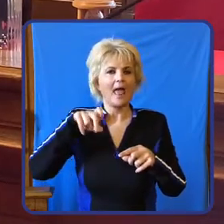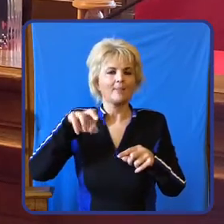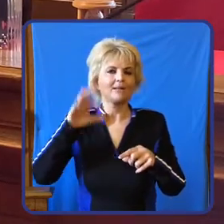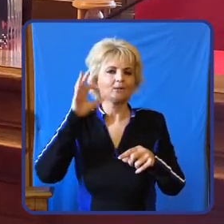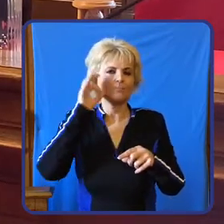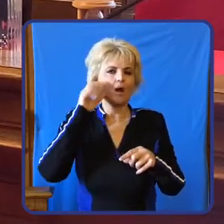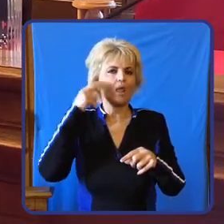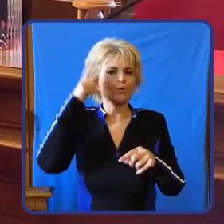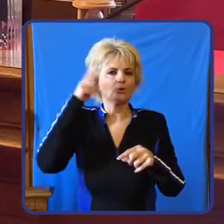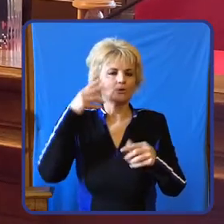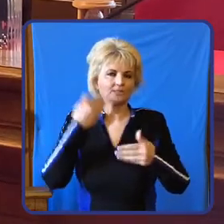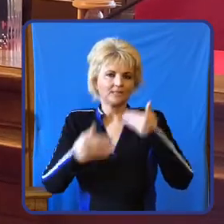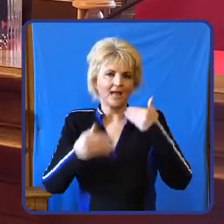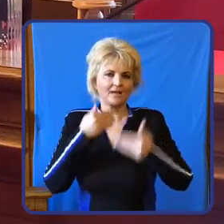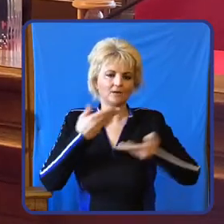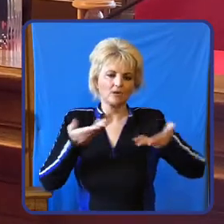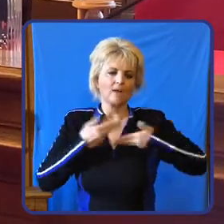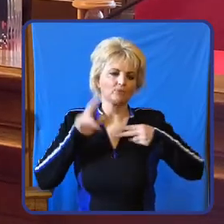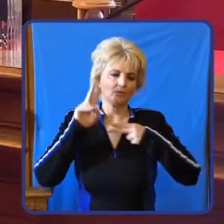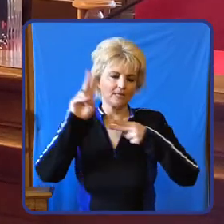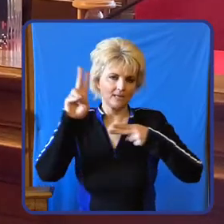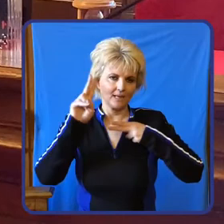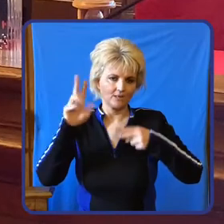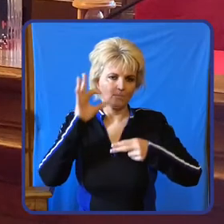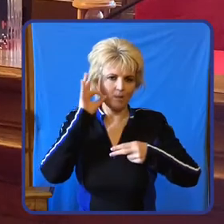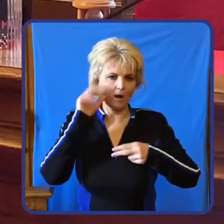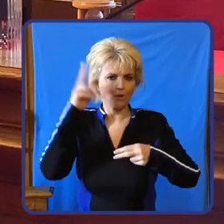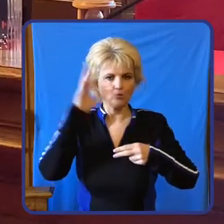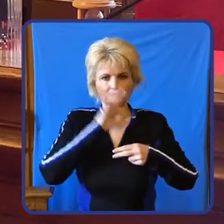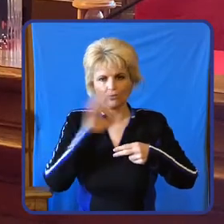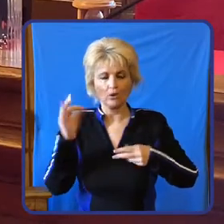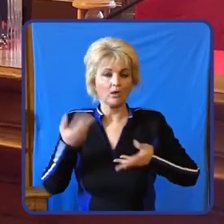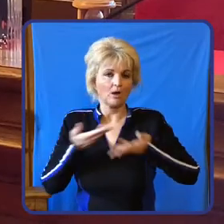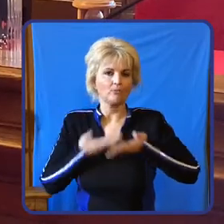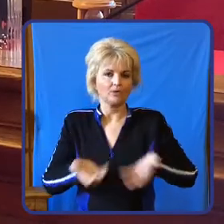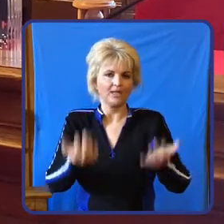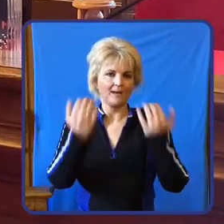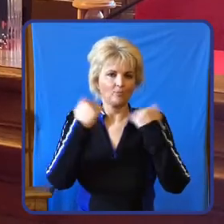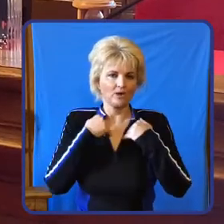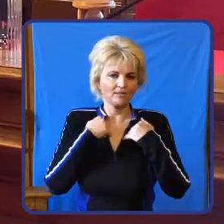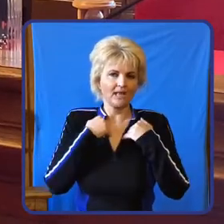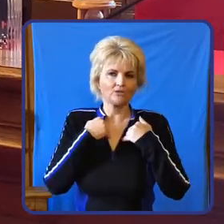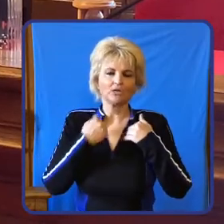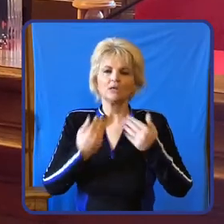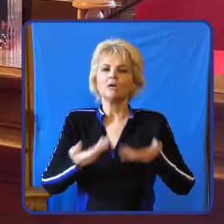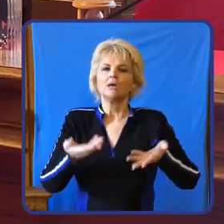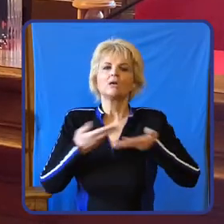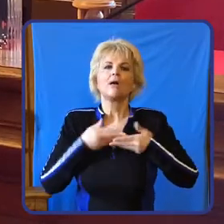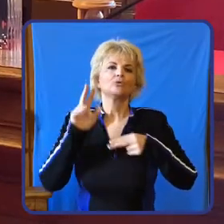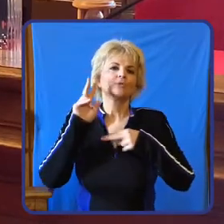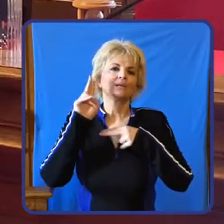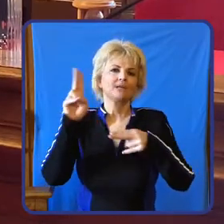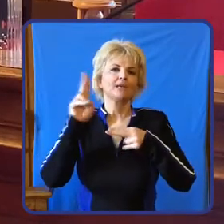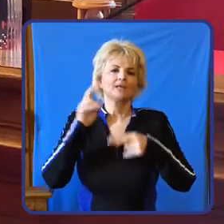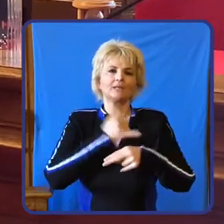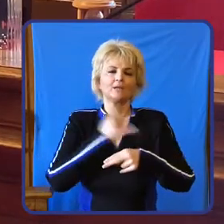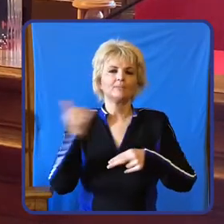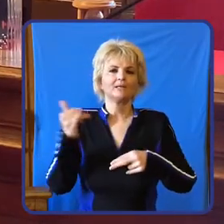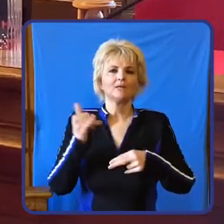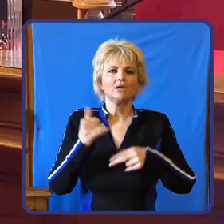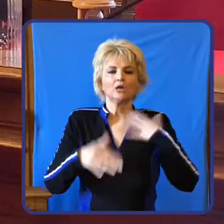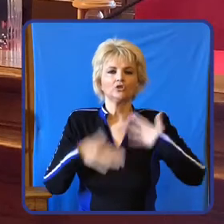úrhoz tárgyalni, kaptunk ígéretet Balla úrtól, hogy kapunk támogatást, kaptunk ígéretet mind a